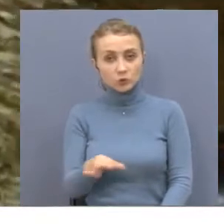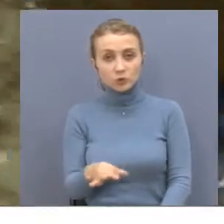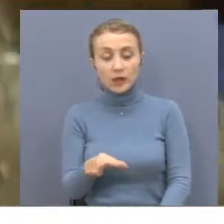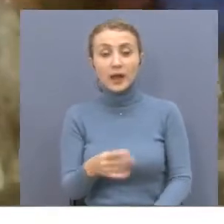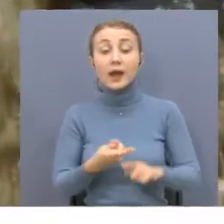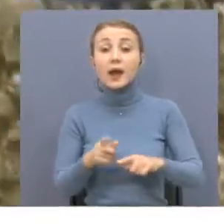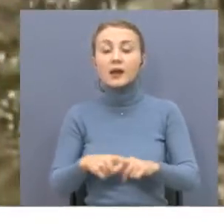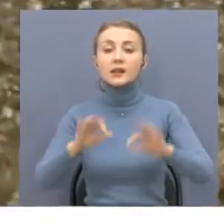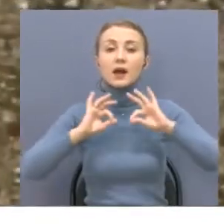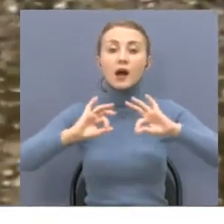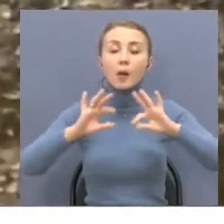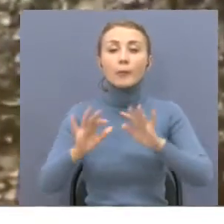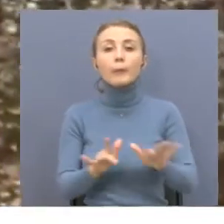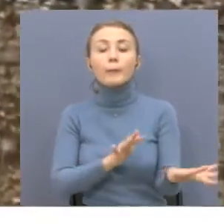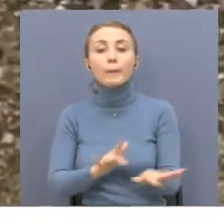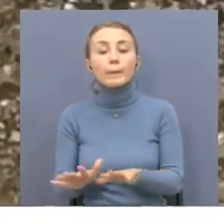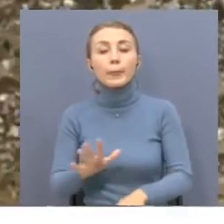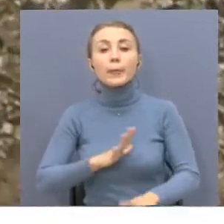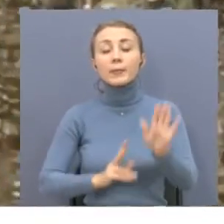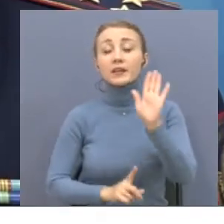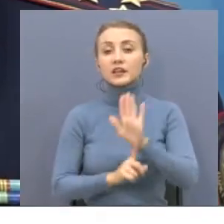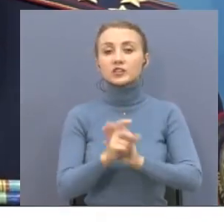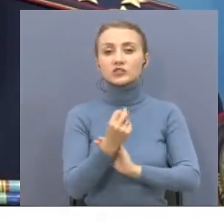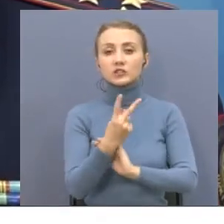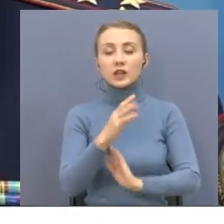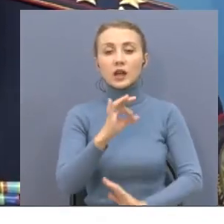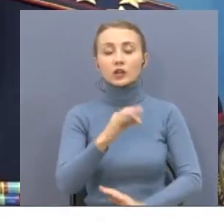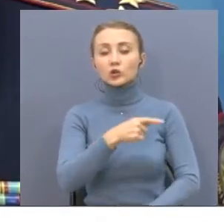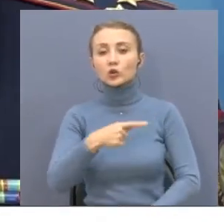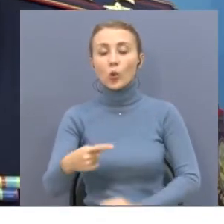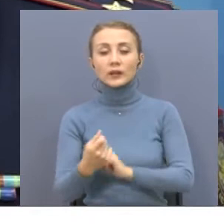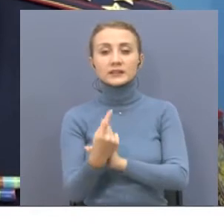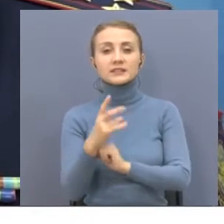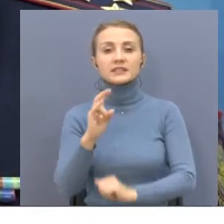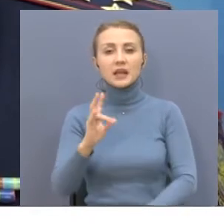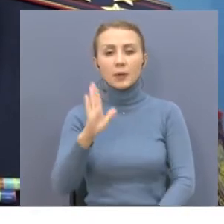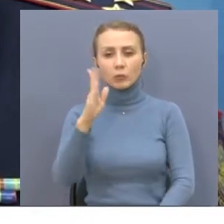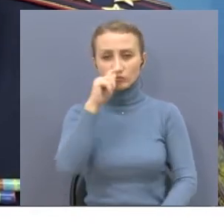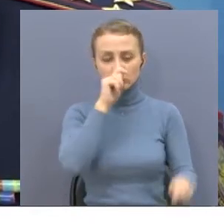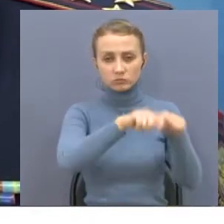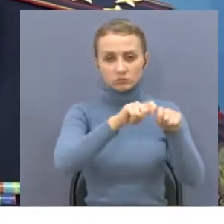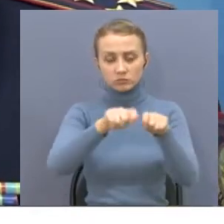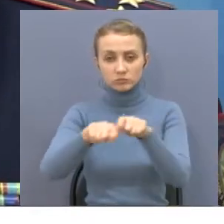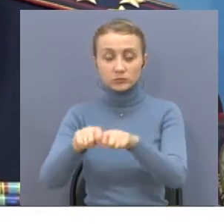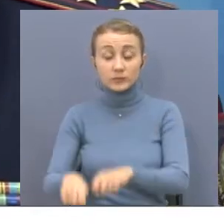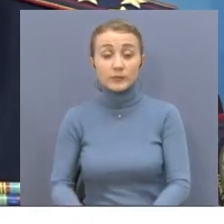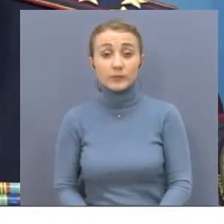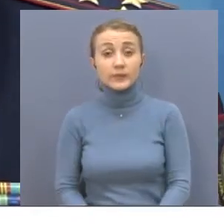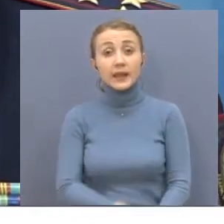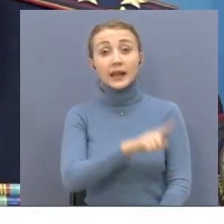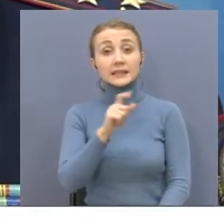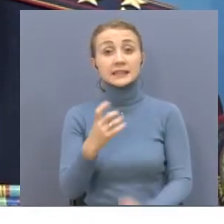12-ші қазанда басталып, 11-ші қарашаға дейін жалғасады. За 9 дней проведения. Жедел алдын алу шараларының 9